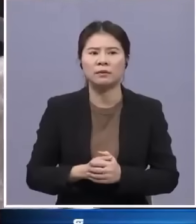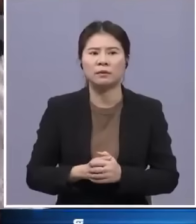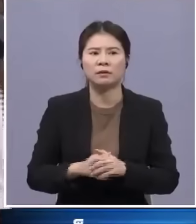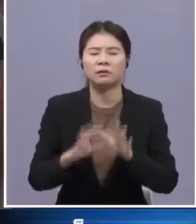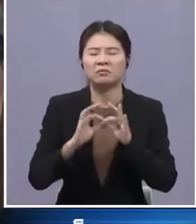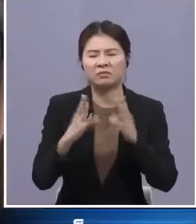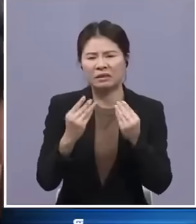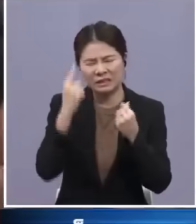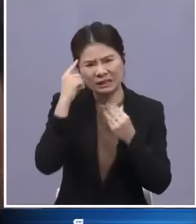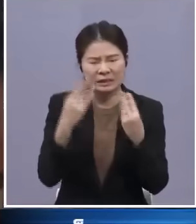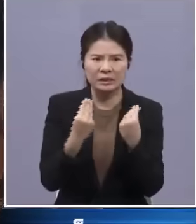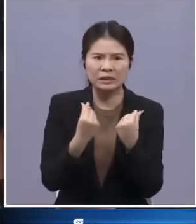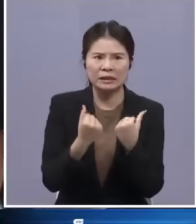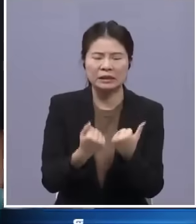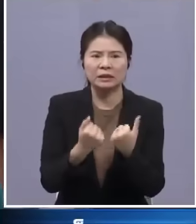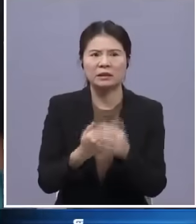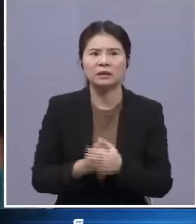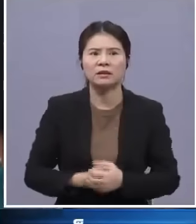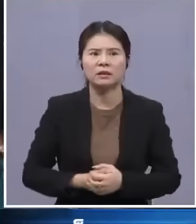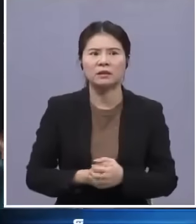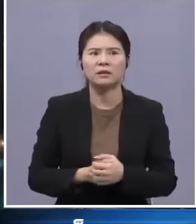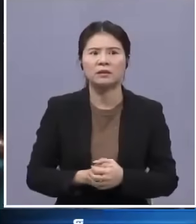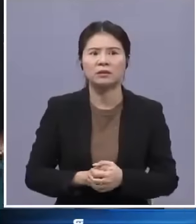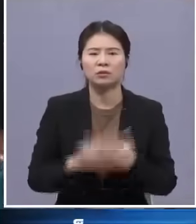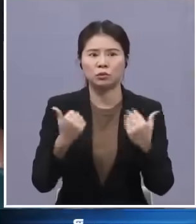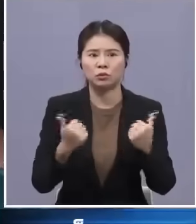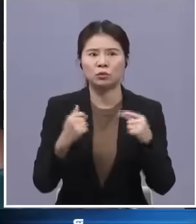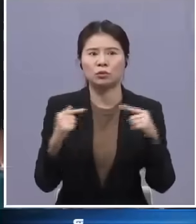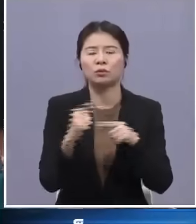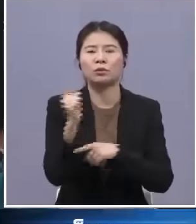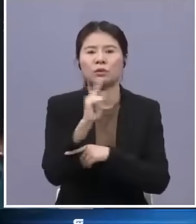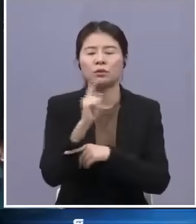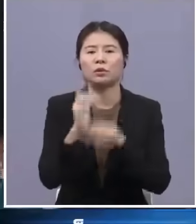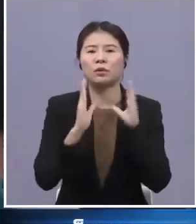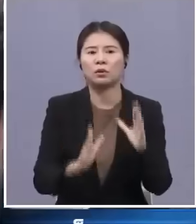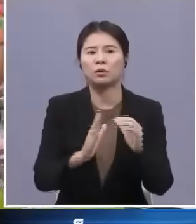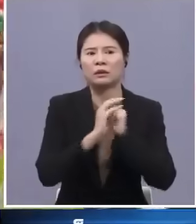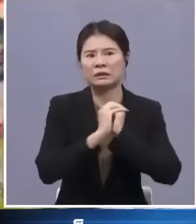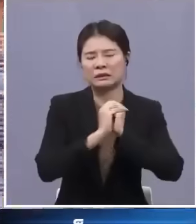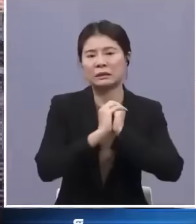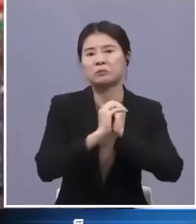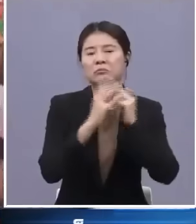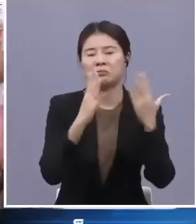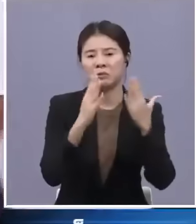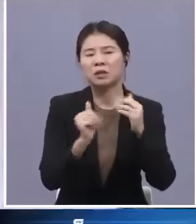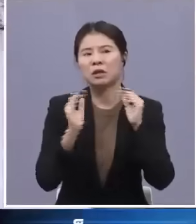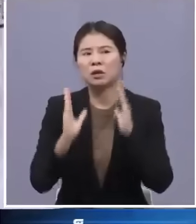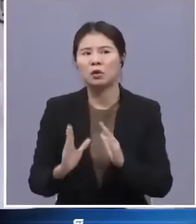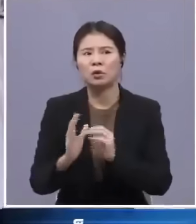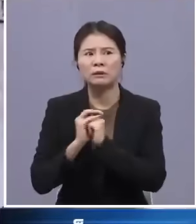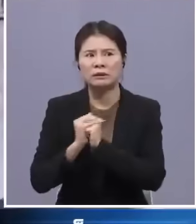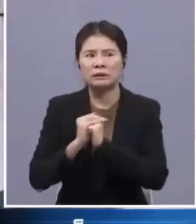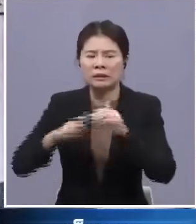เด็นละเอียดอ่อนและอ่อนไหวแล้วก็ตอนนี้เองเนี่ยขนาดไม่มีตำรวจจีนในไทยอย่างเป็นทางการเนี่ยคนจีนที่หนีม